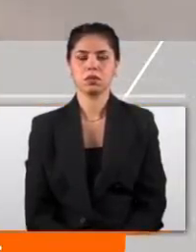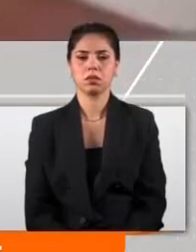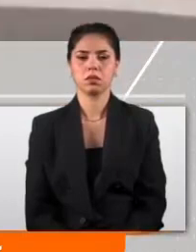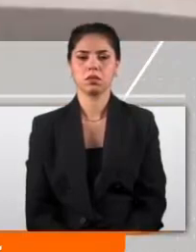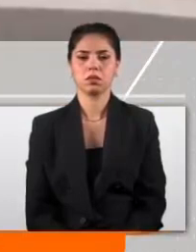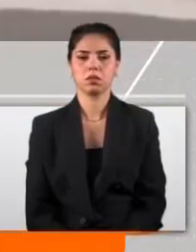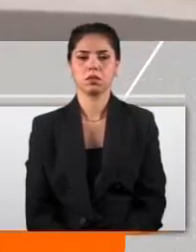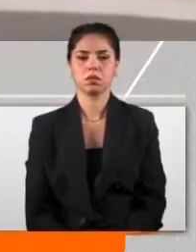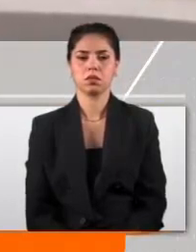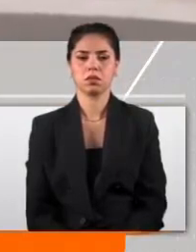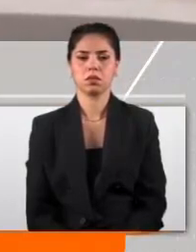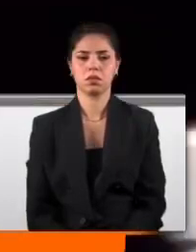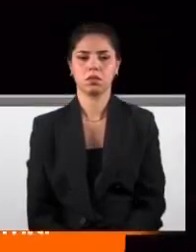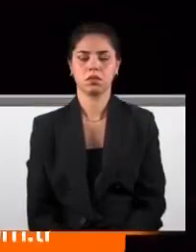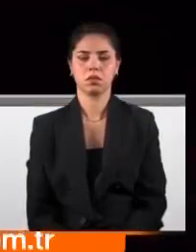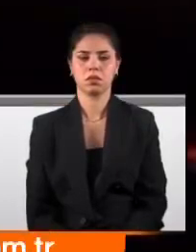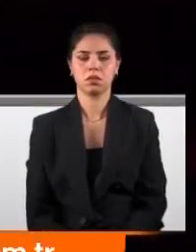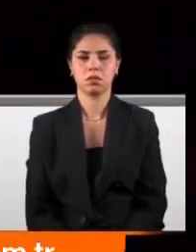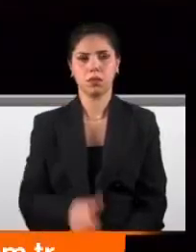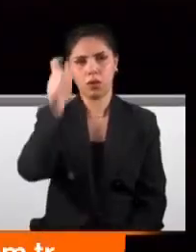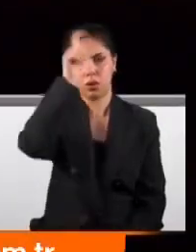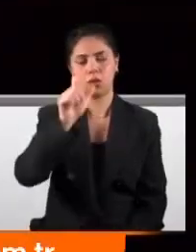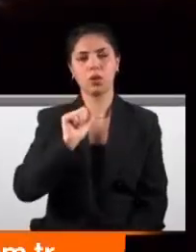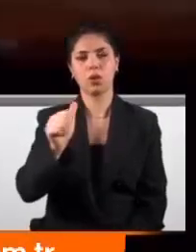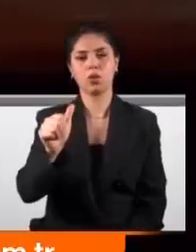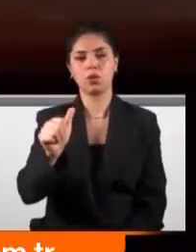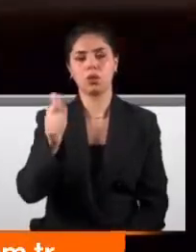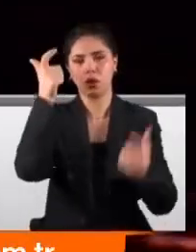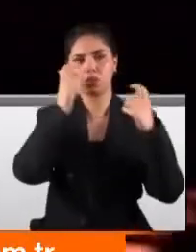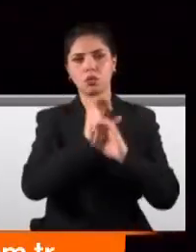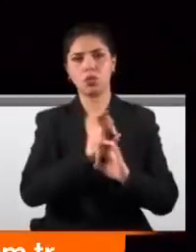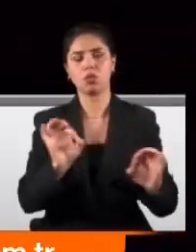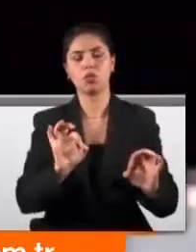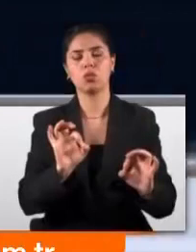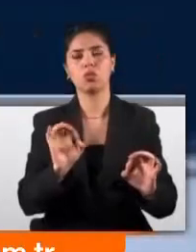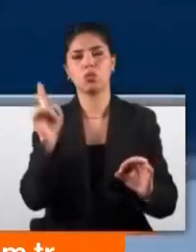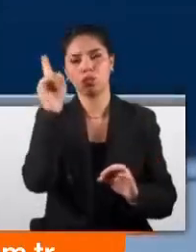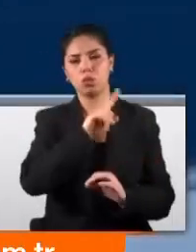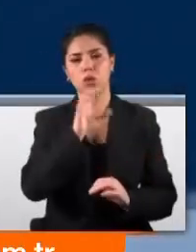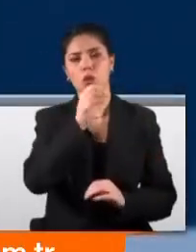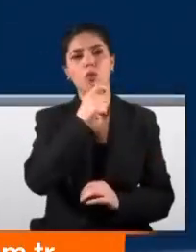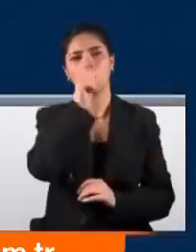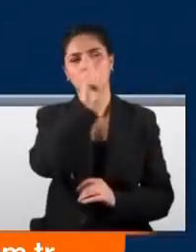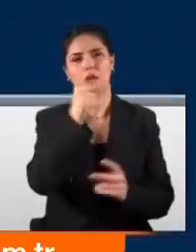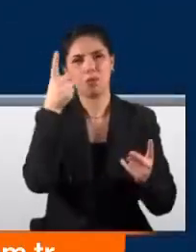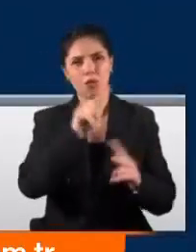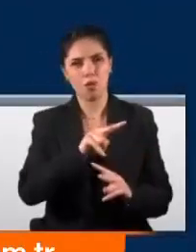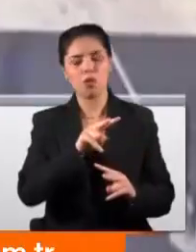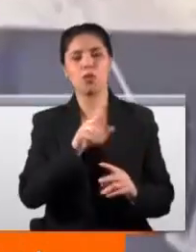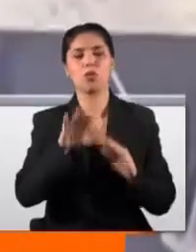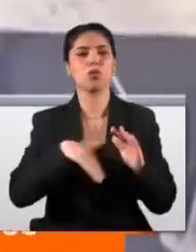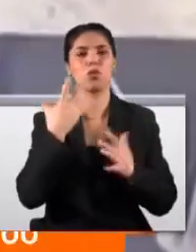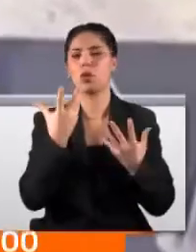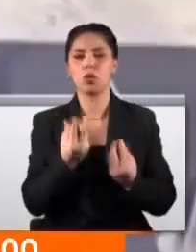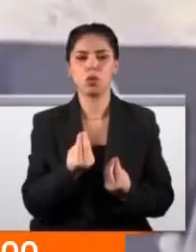söylesin onu? Öyle bir vicdan olamaz ki. Türkiye günlerdir sorumsuzluklar zincirine kurban giden Oğuz Murat Acı'nın ölümünü ve